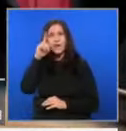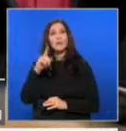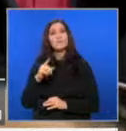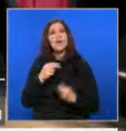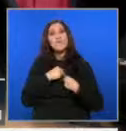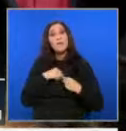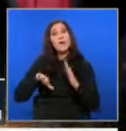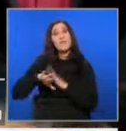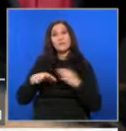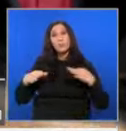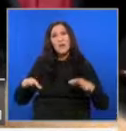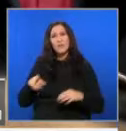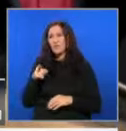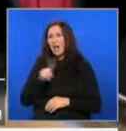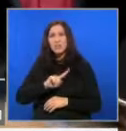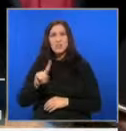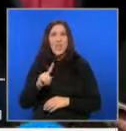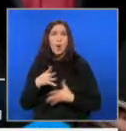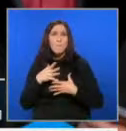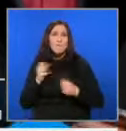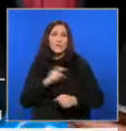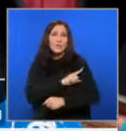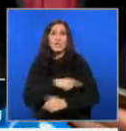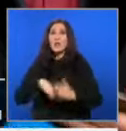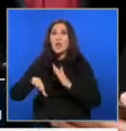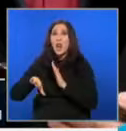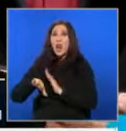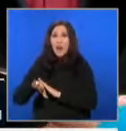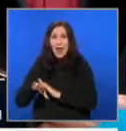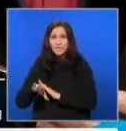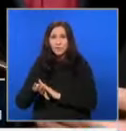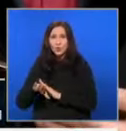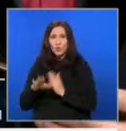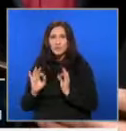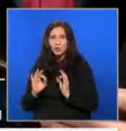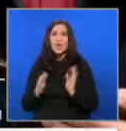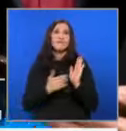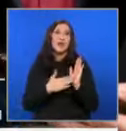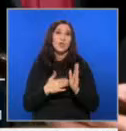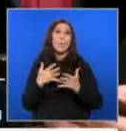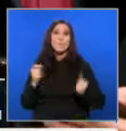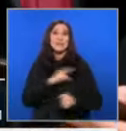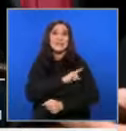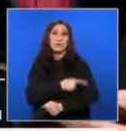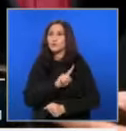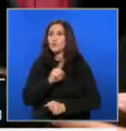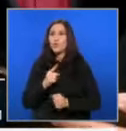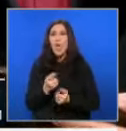пространство, обаче не обесилва ли лявото всъщност? Факт, обесилва го, но не